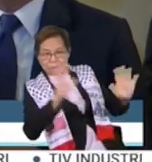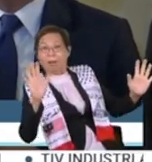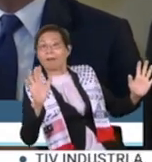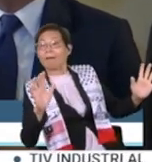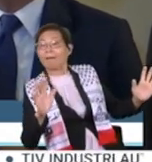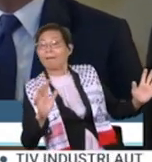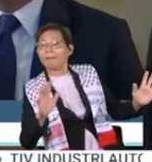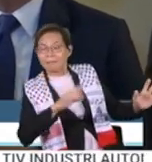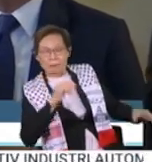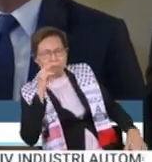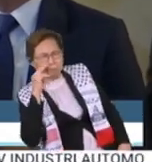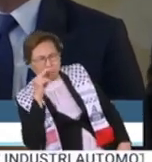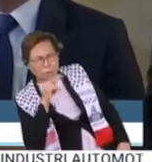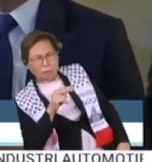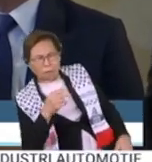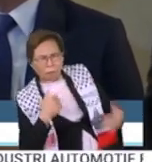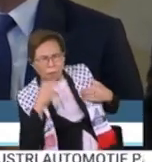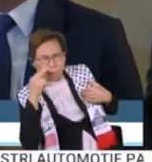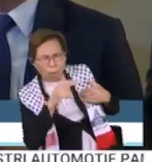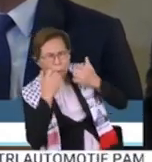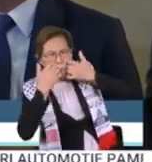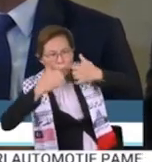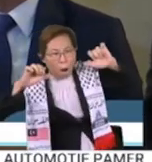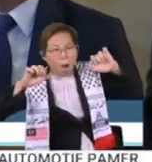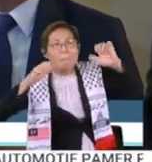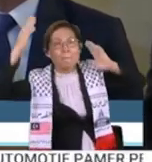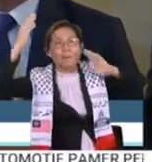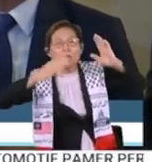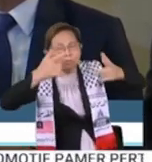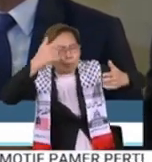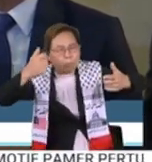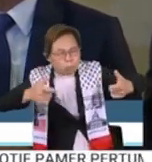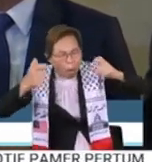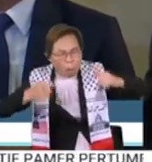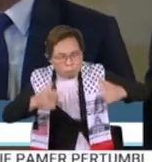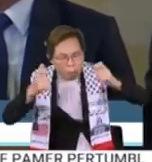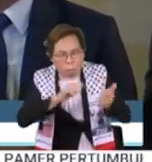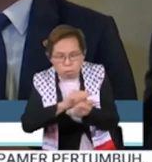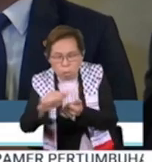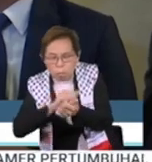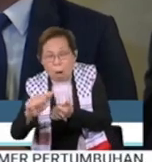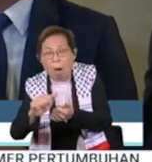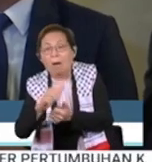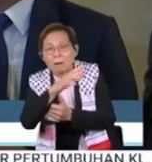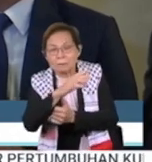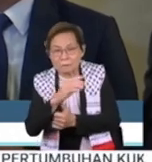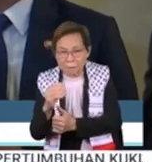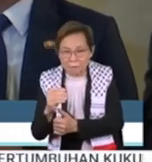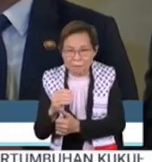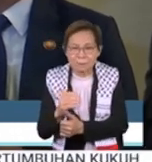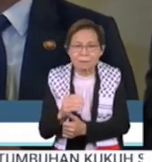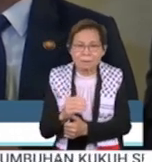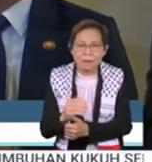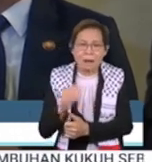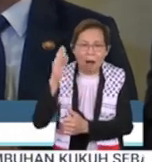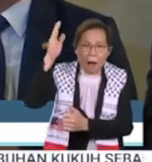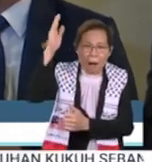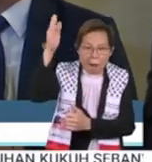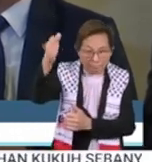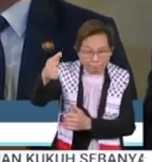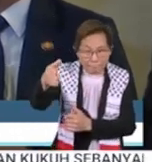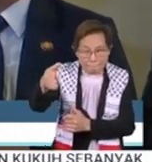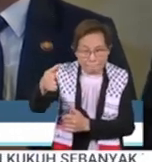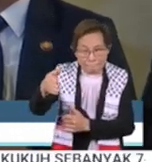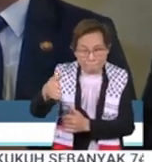dan kelihatan ada keupayaan kita untuk mempercepatkan proses kelulusan yang akan